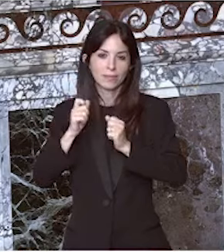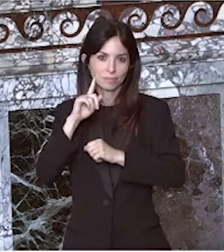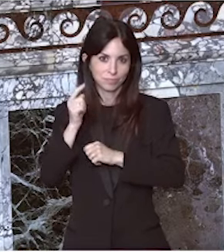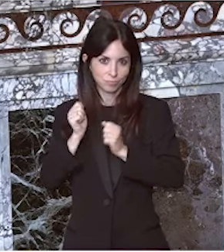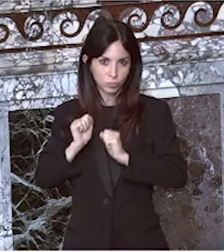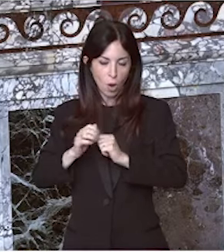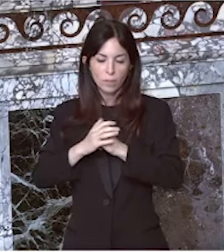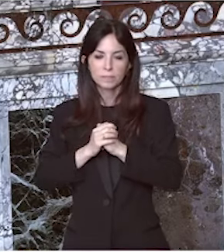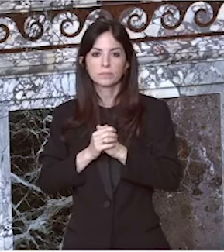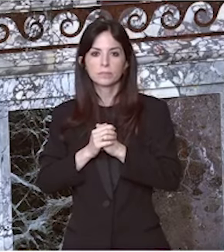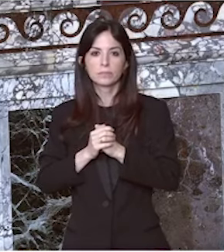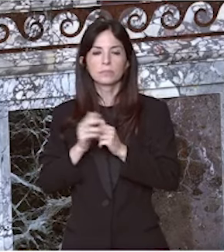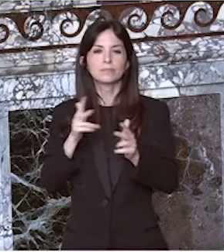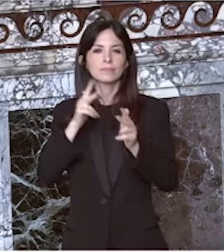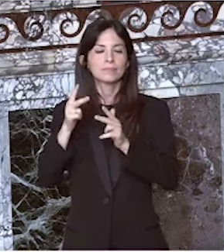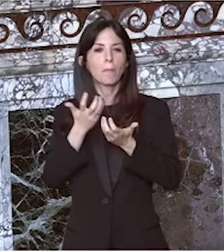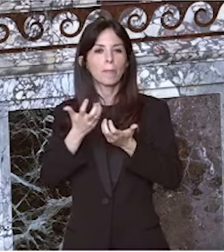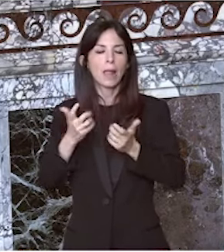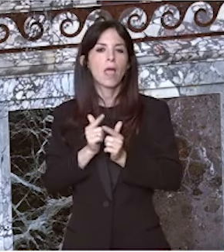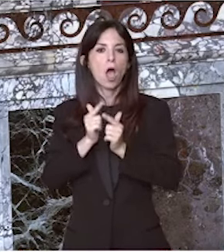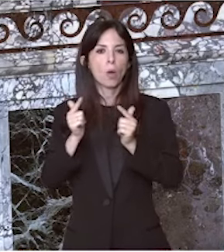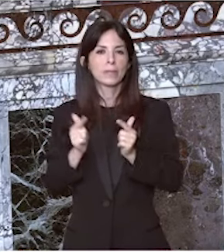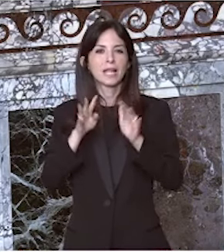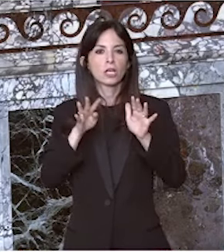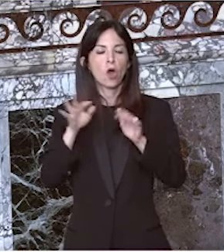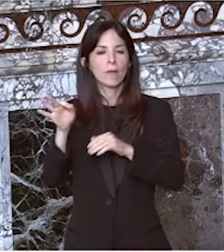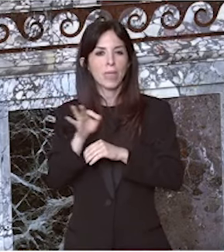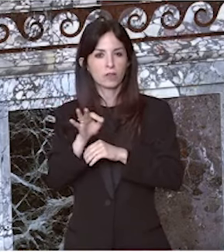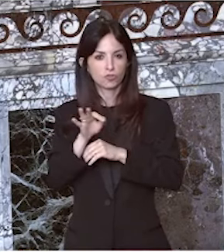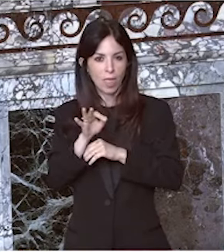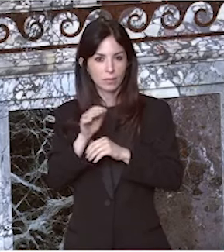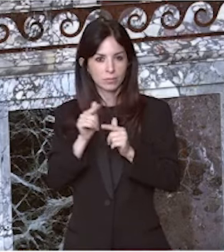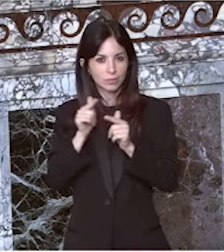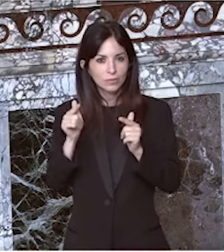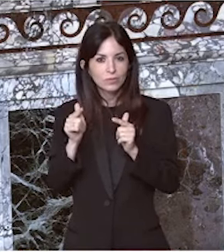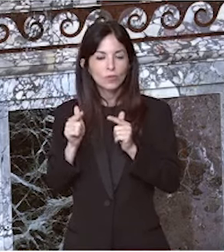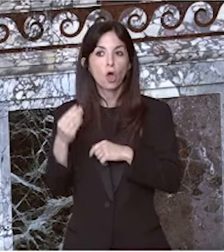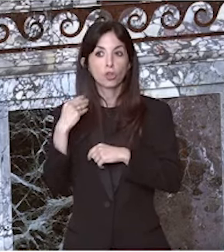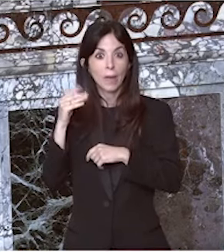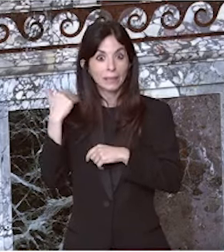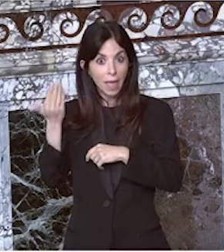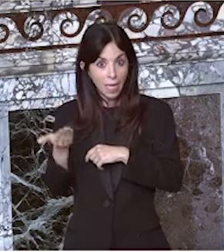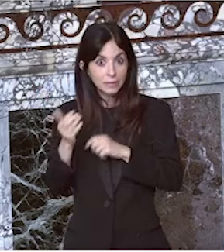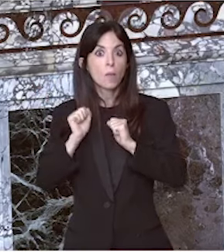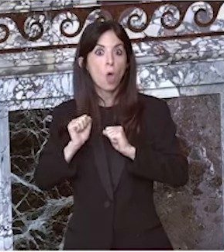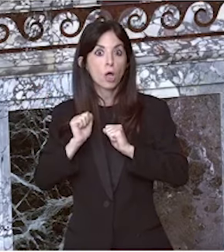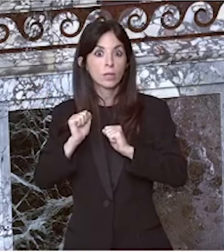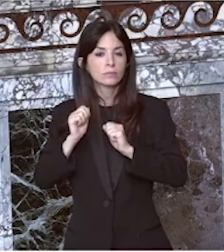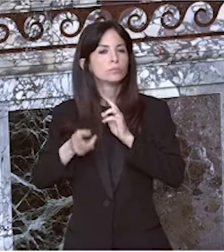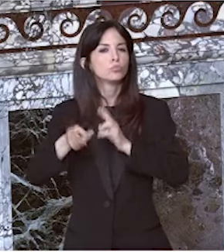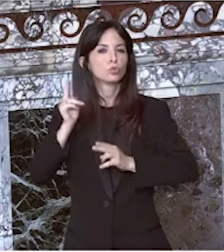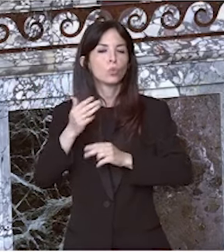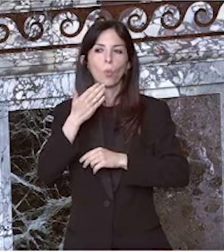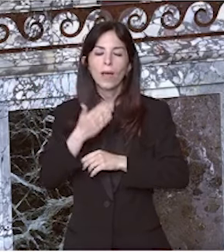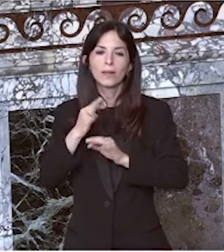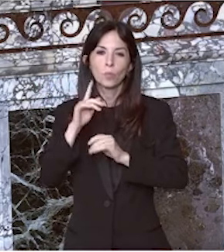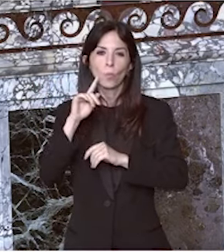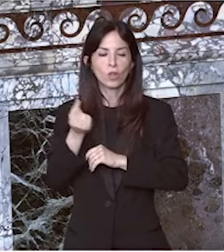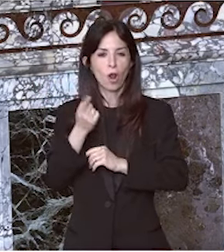Le esportazioni di beni sono aumentate del 9%, più della domanda estera potenziale, grazie ai miglioramenti